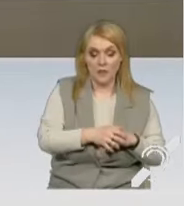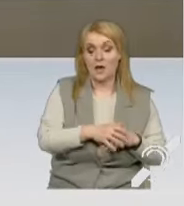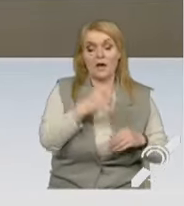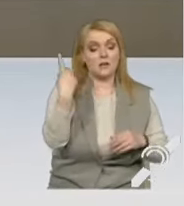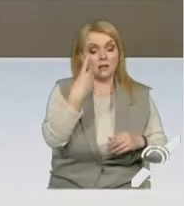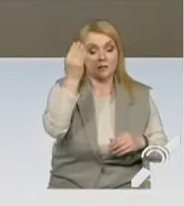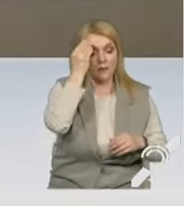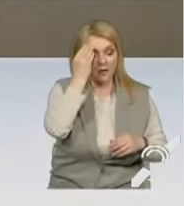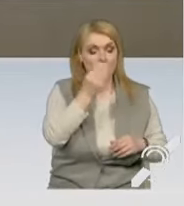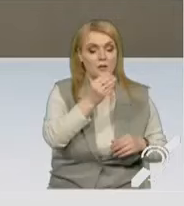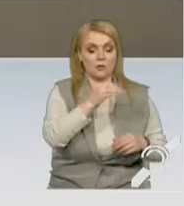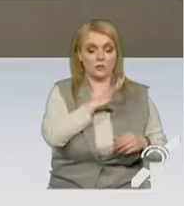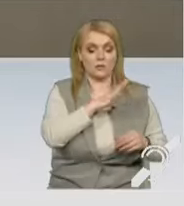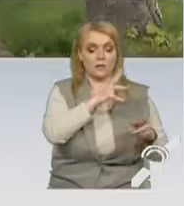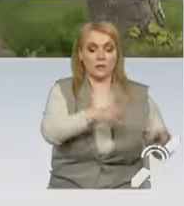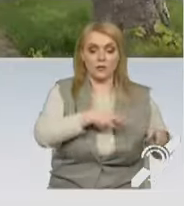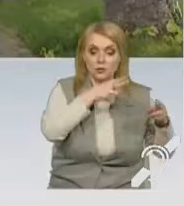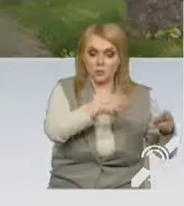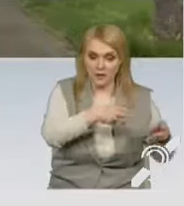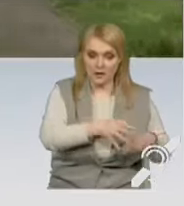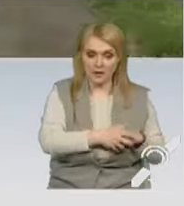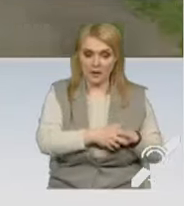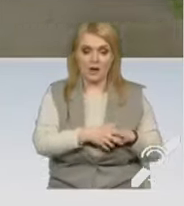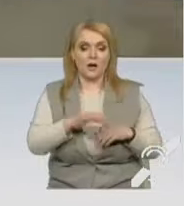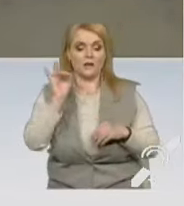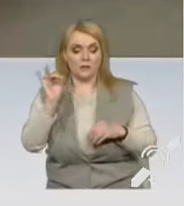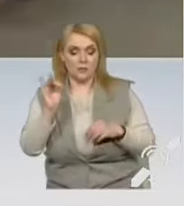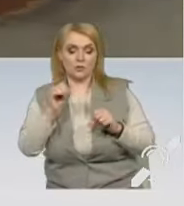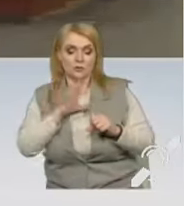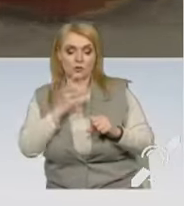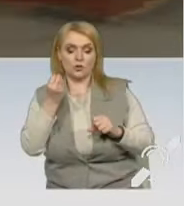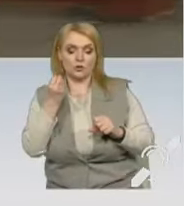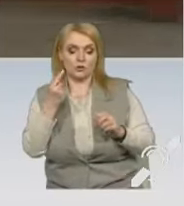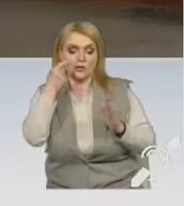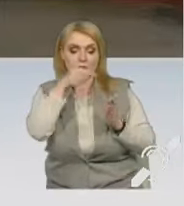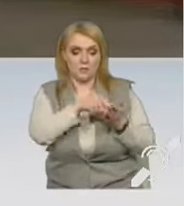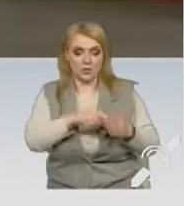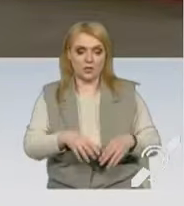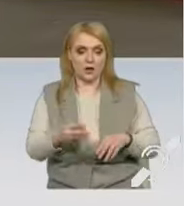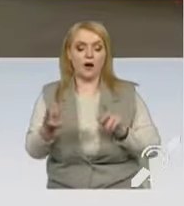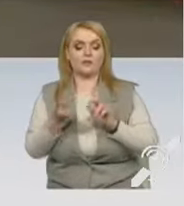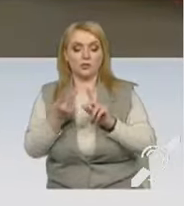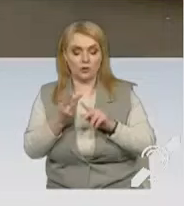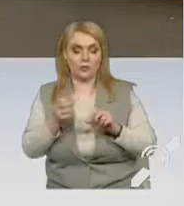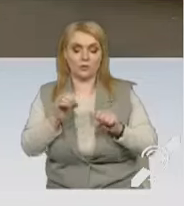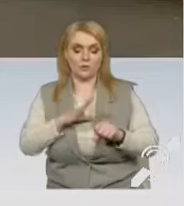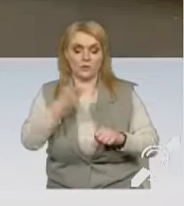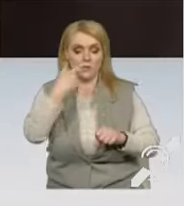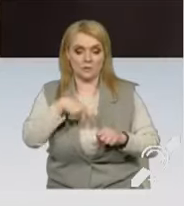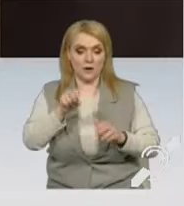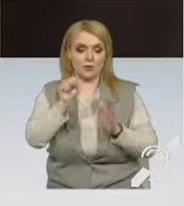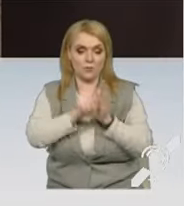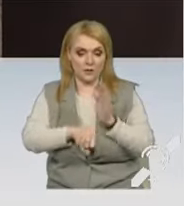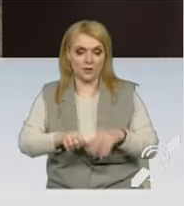șoferul vehiculului dar în care ar fi implicate și două grupuri diferite de persoane a treia versiune se referă la un Suicid în